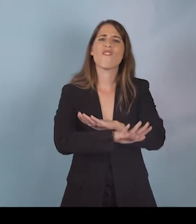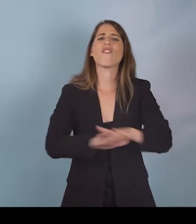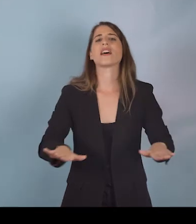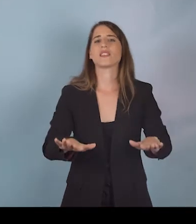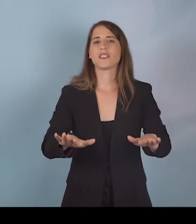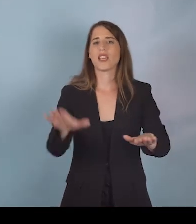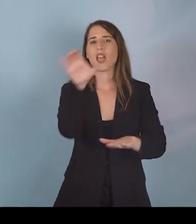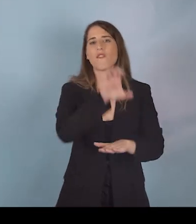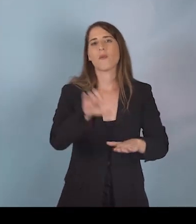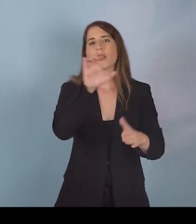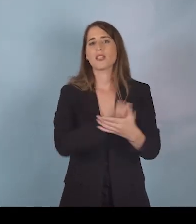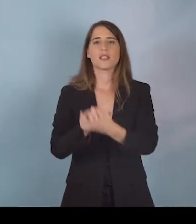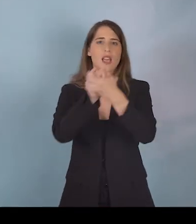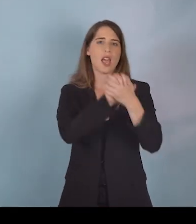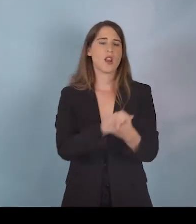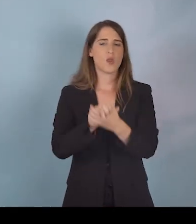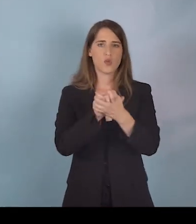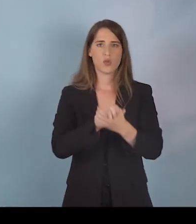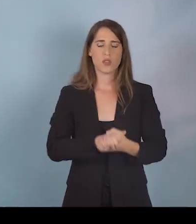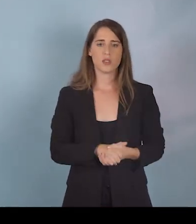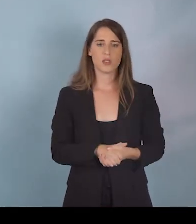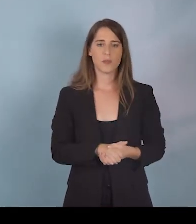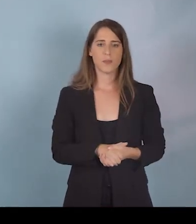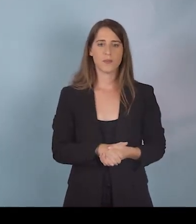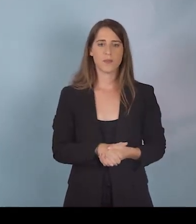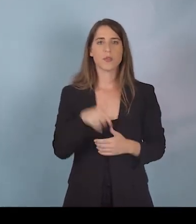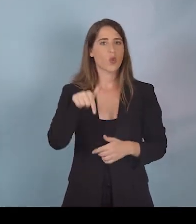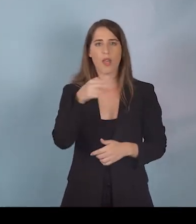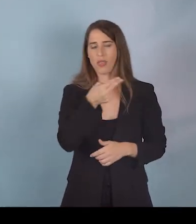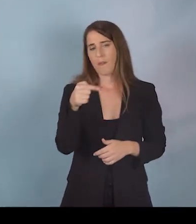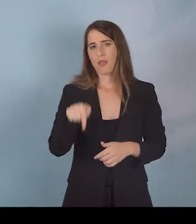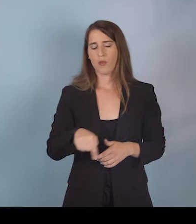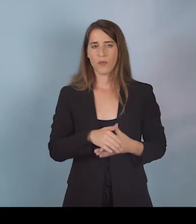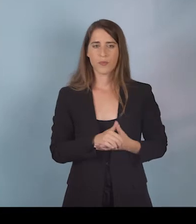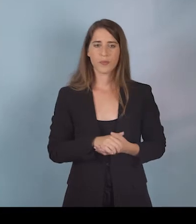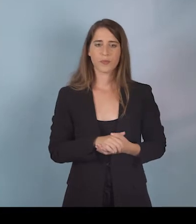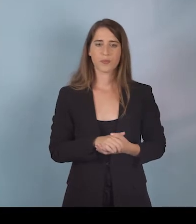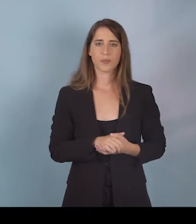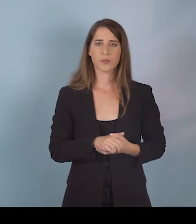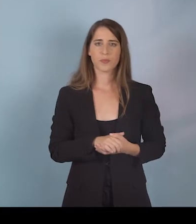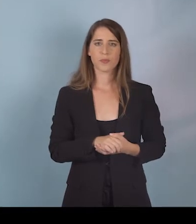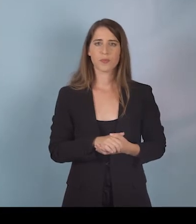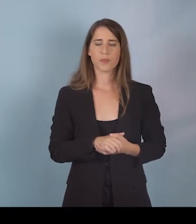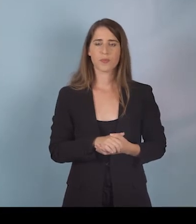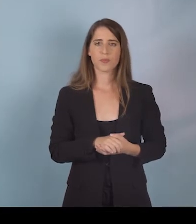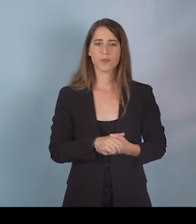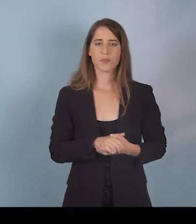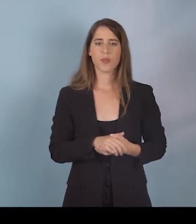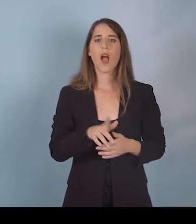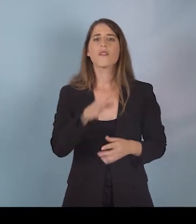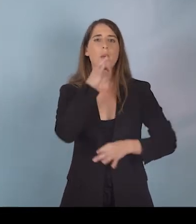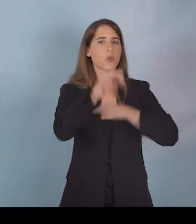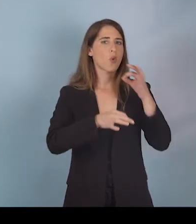DNA της Ένωσης και της Ευρωπαϊκής Επιτροπής που θεωρείται και ο θεματοφύλακας των συνθήκων. Επί της